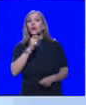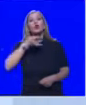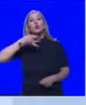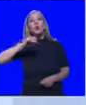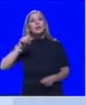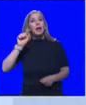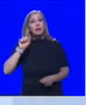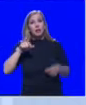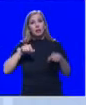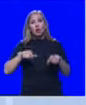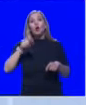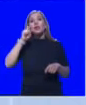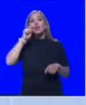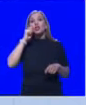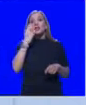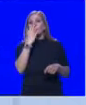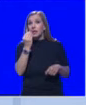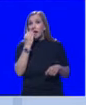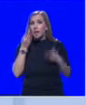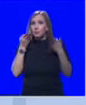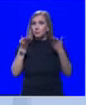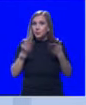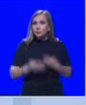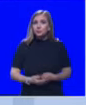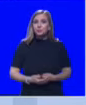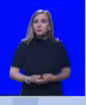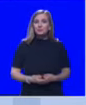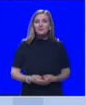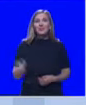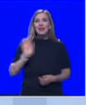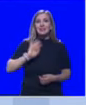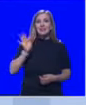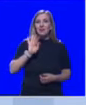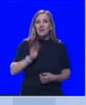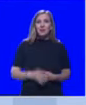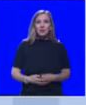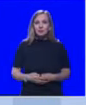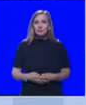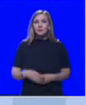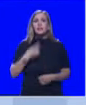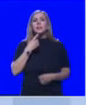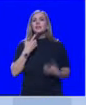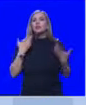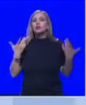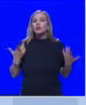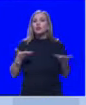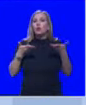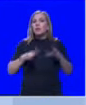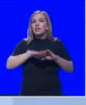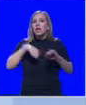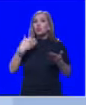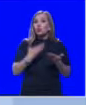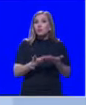Илхан Андай, който е на пряката ни линия. Здравейте, господин Андай. Здравейте. Защо се стигна до тази